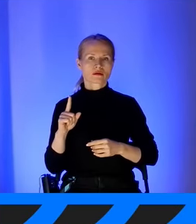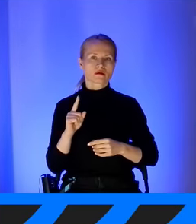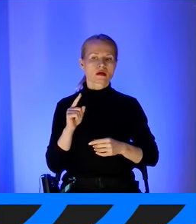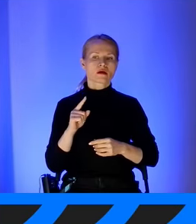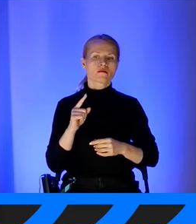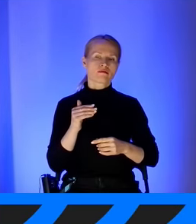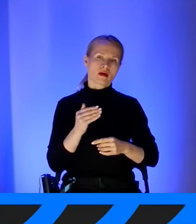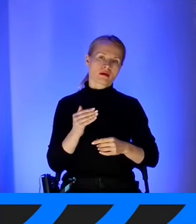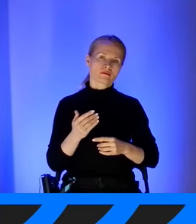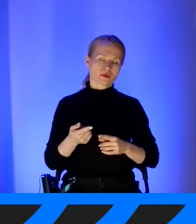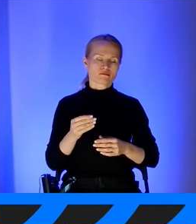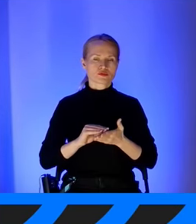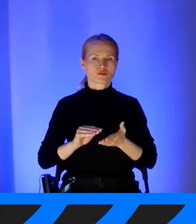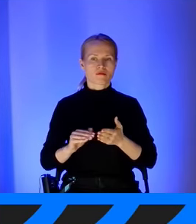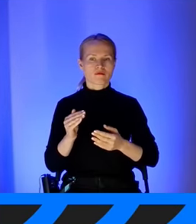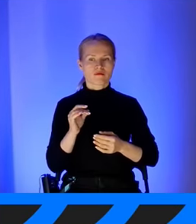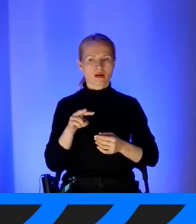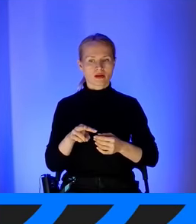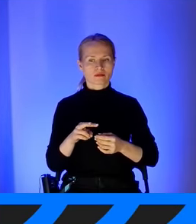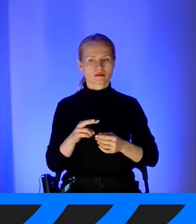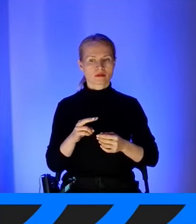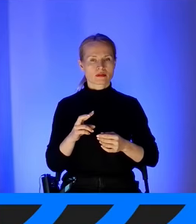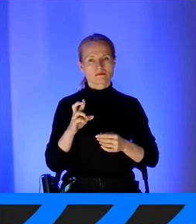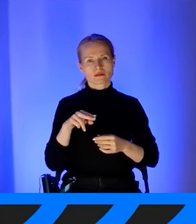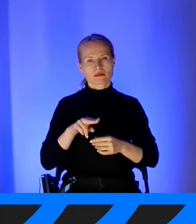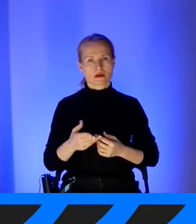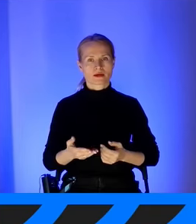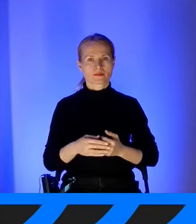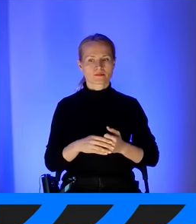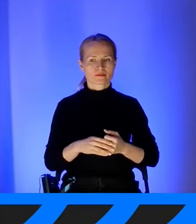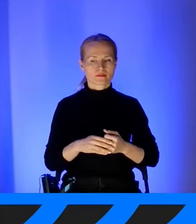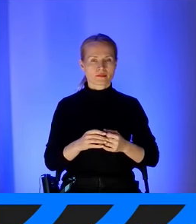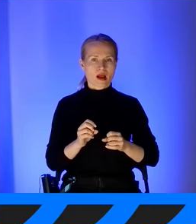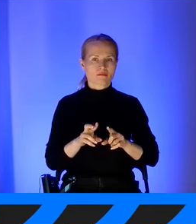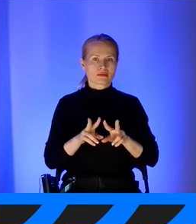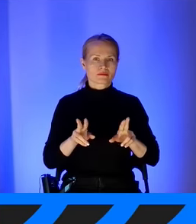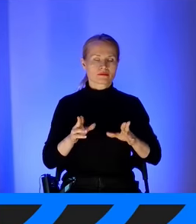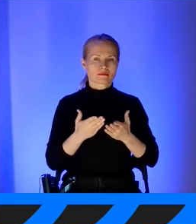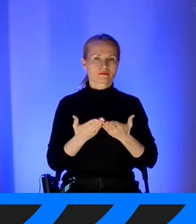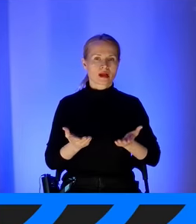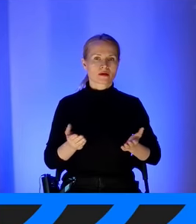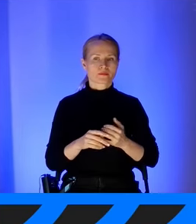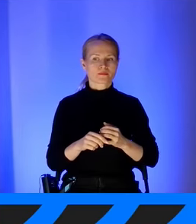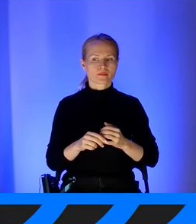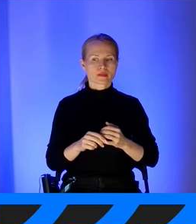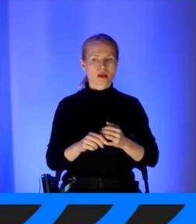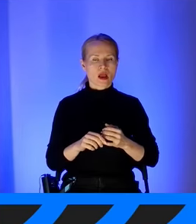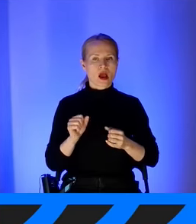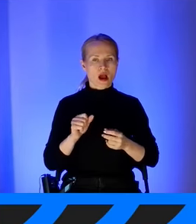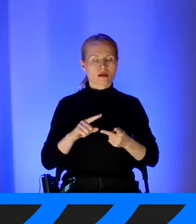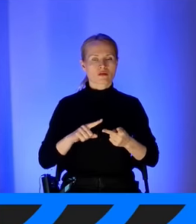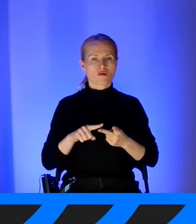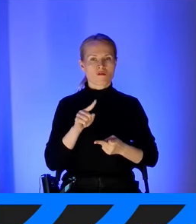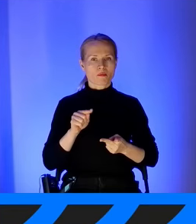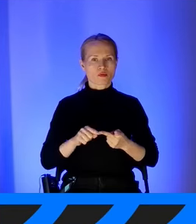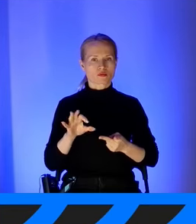является просто файлом мы туда пишем данные То есть это по сути самой является базой данных ну там как как любая база данных собственно работает а на второй